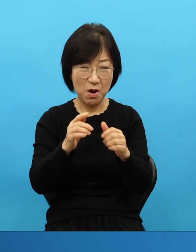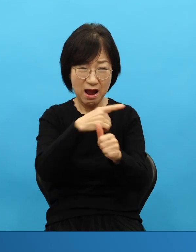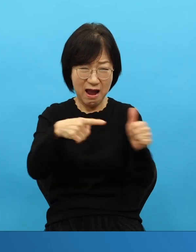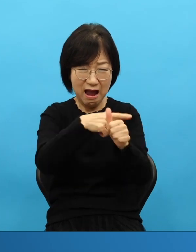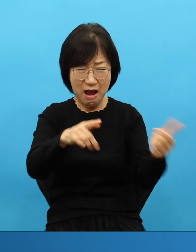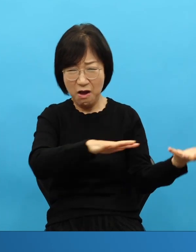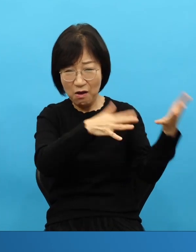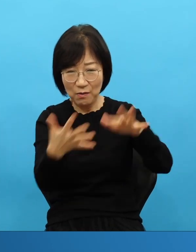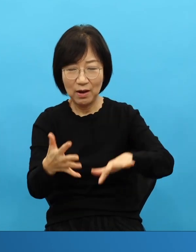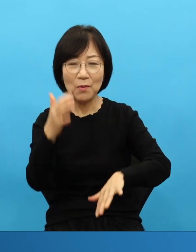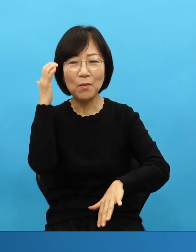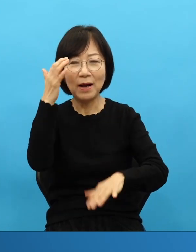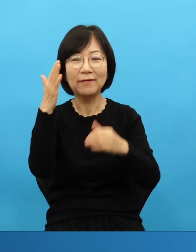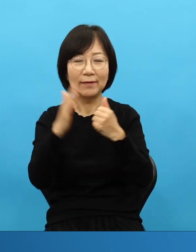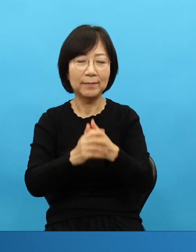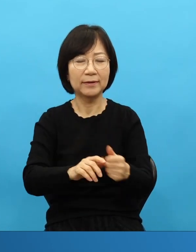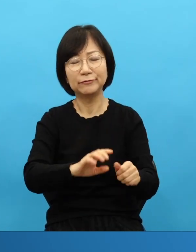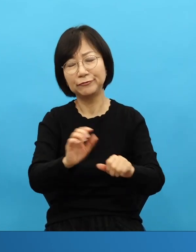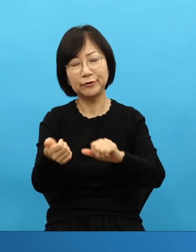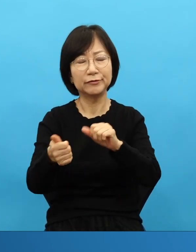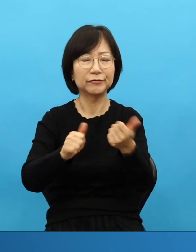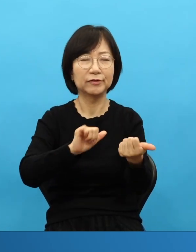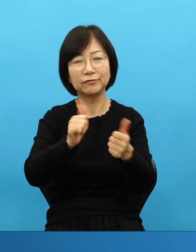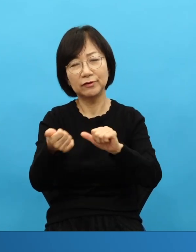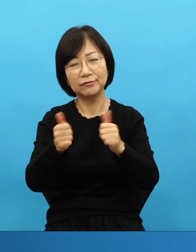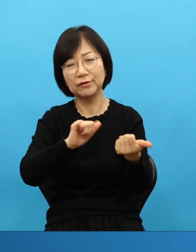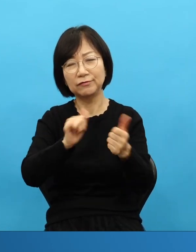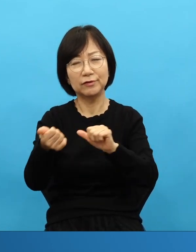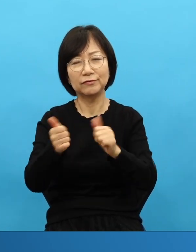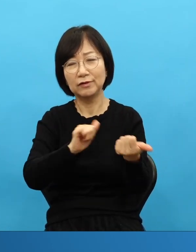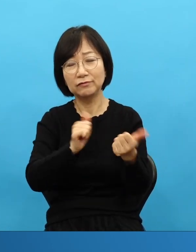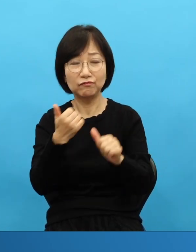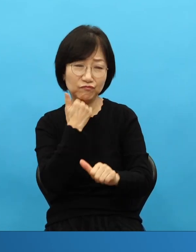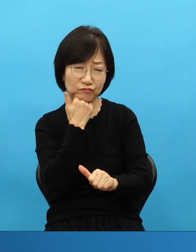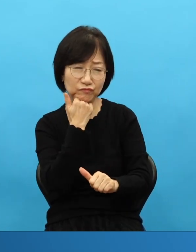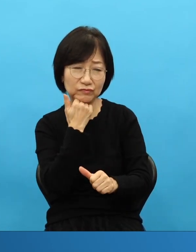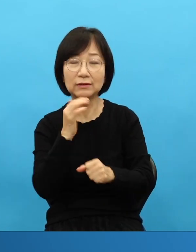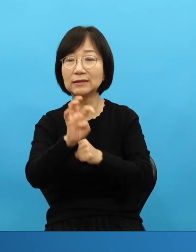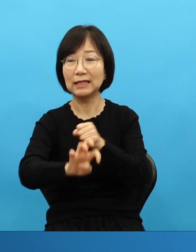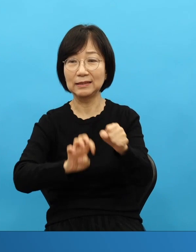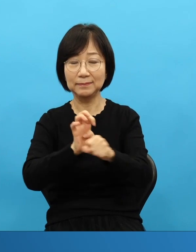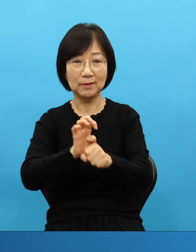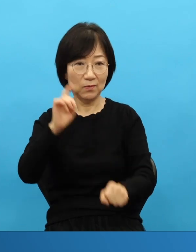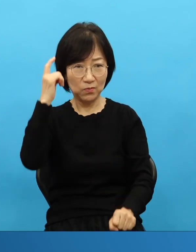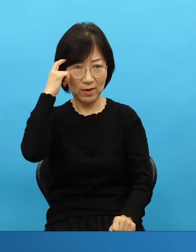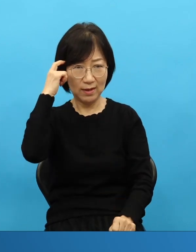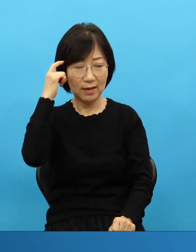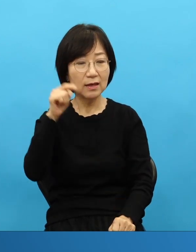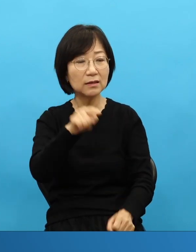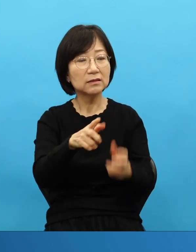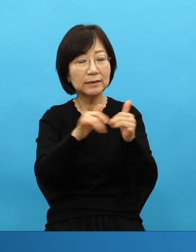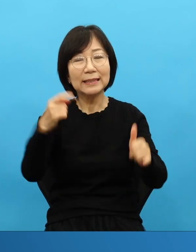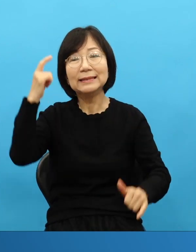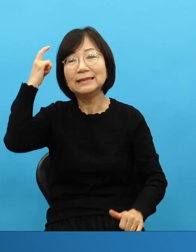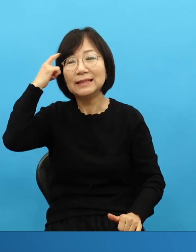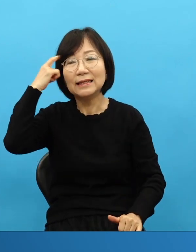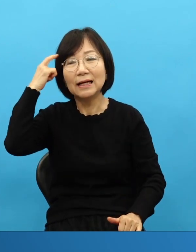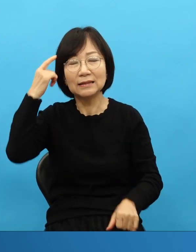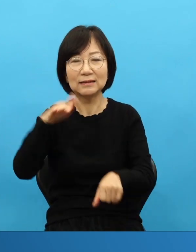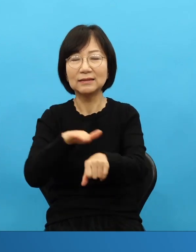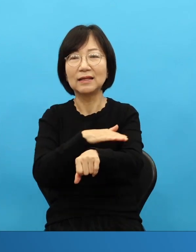so just one by 왜 one he 그렇습니까? killed them. Why? 생각이 틀려요. Because their thinking was wrong. 왜 우리를